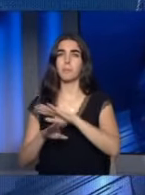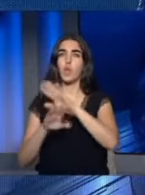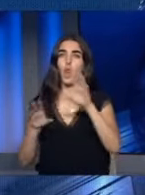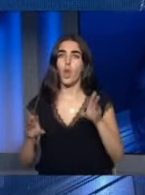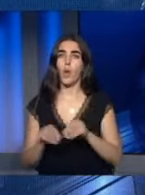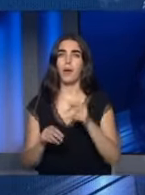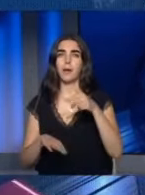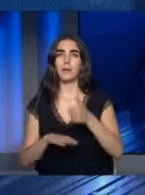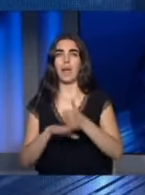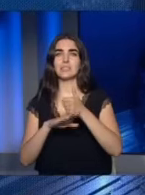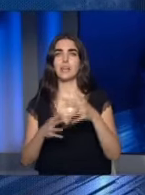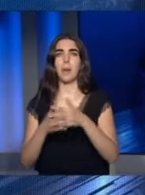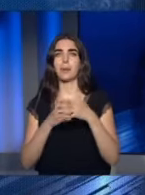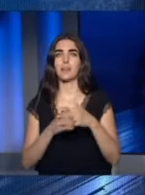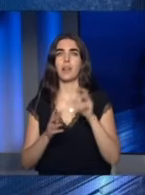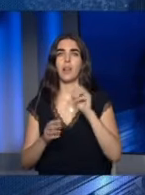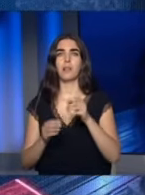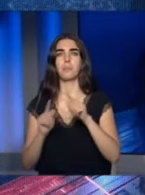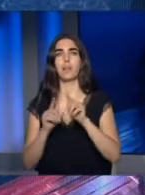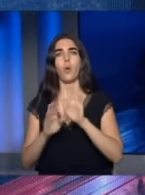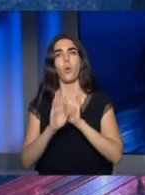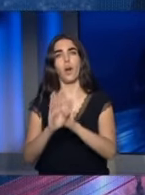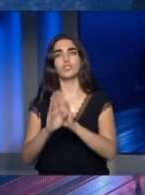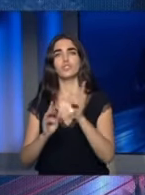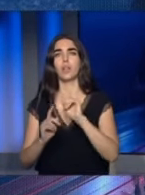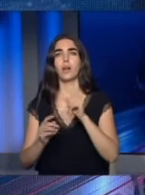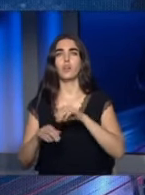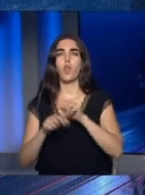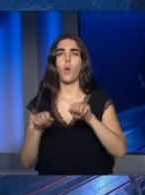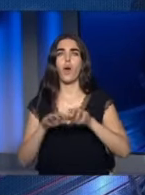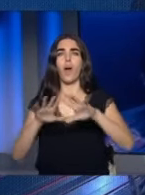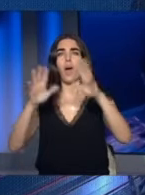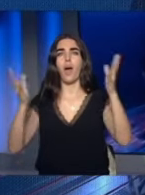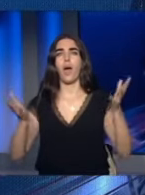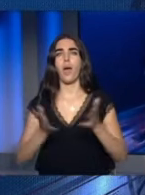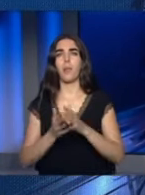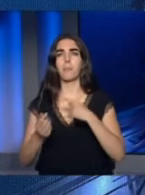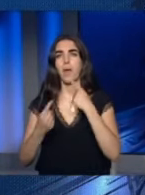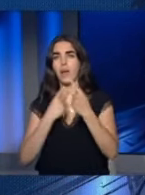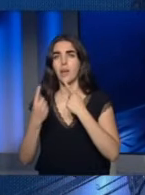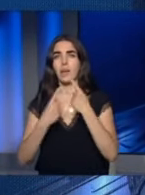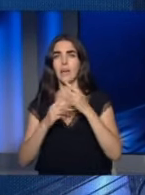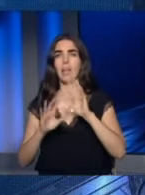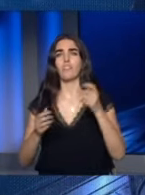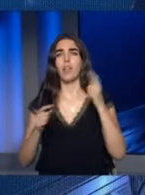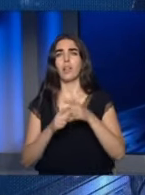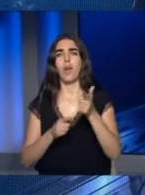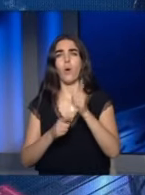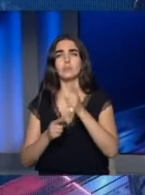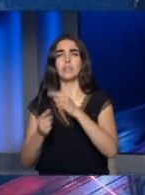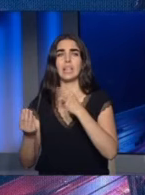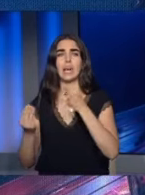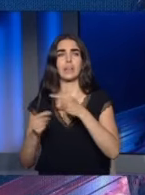بايدن اضطر ليحفظ ماء وجهه ولانه لا يستطيع ان يواجه هذا المد العالمي قدم مبادره